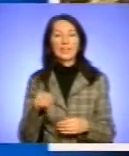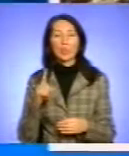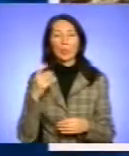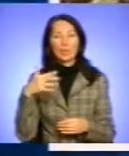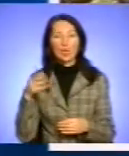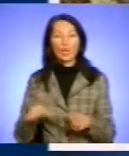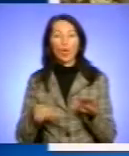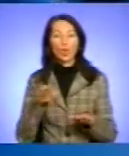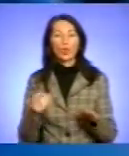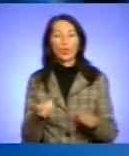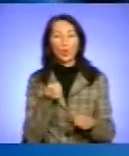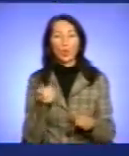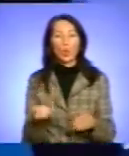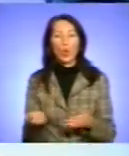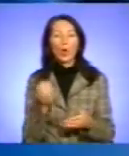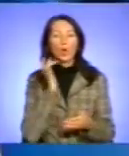на Тернопільщині.